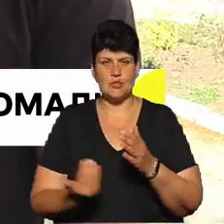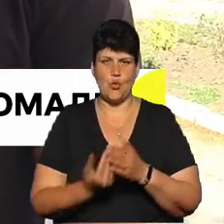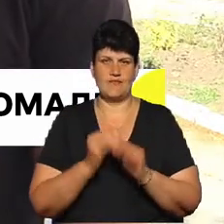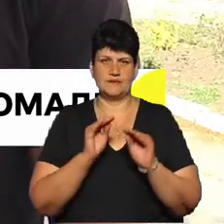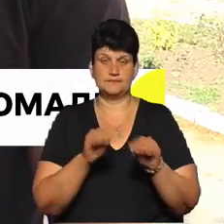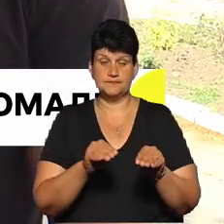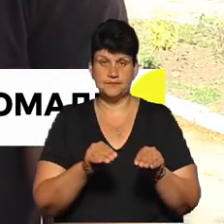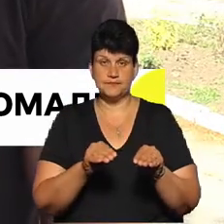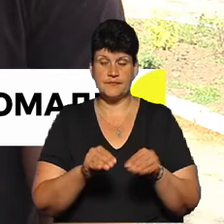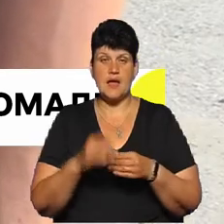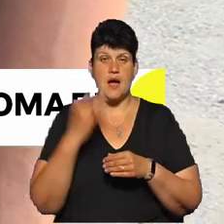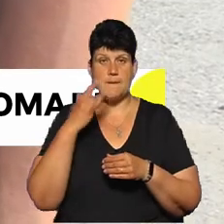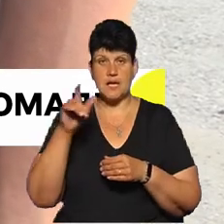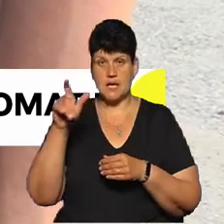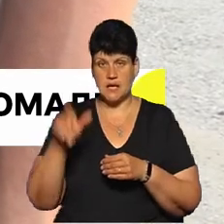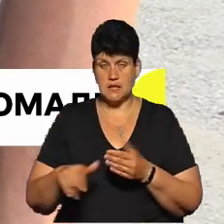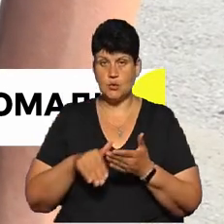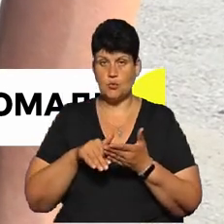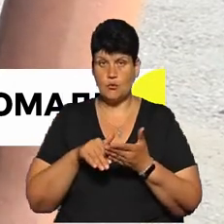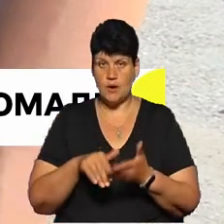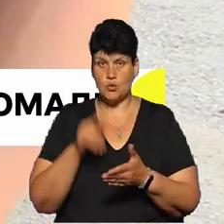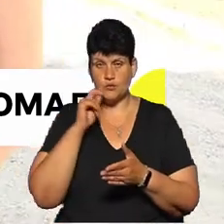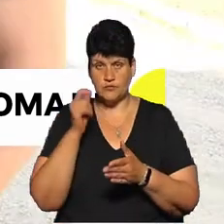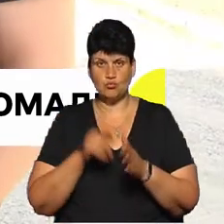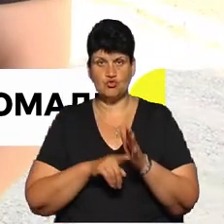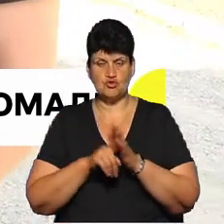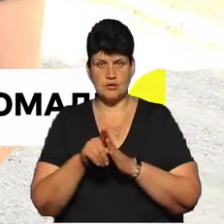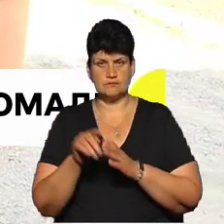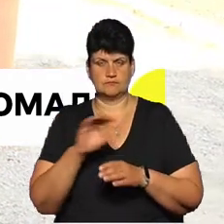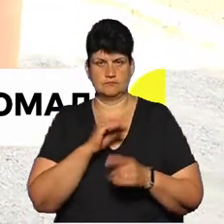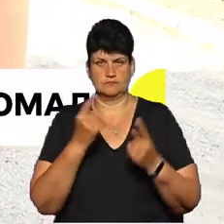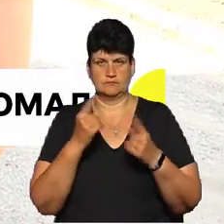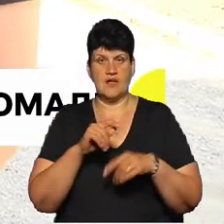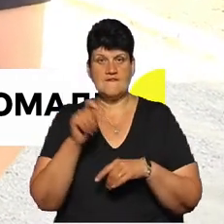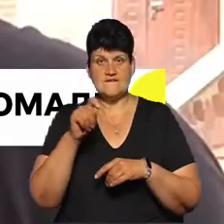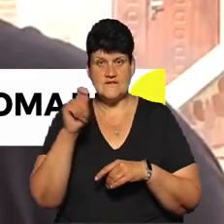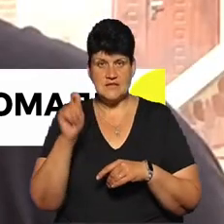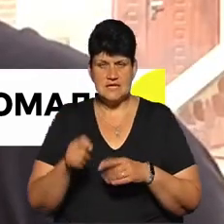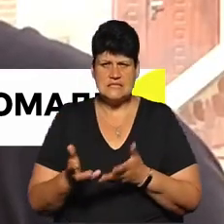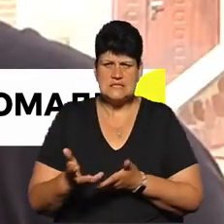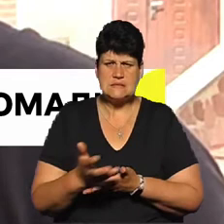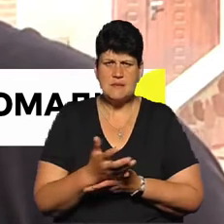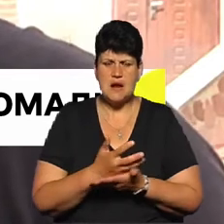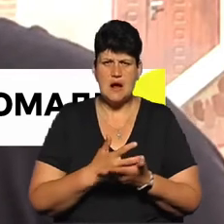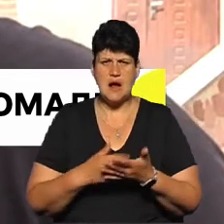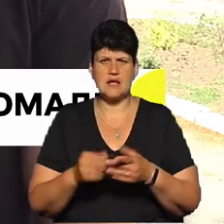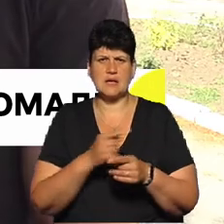Стів Хауц допомагає Україні від початку повномасштабної війни. Чоловік збирає медичні засоби в Америці для